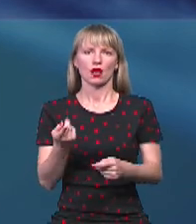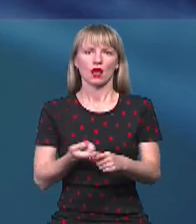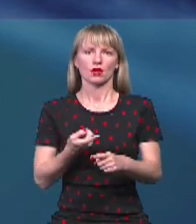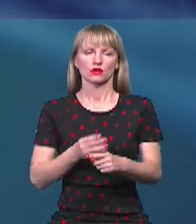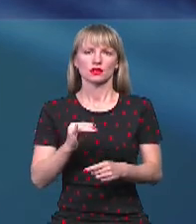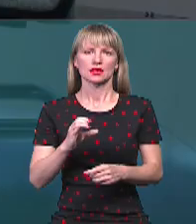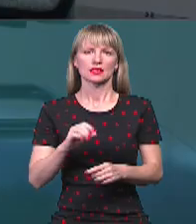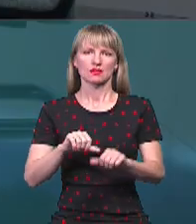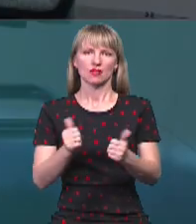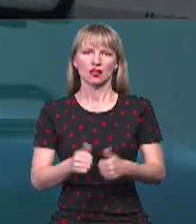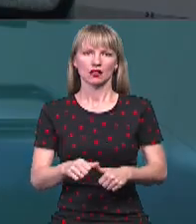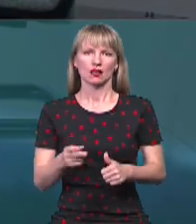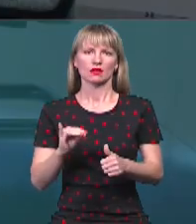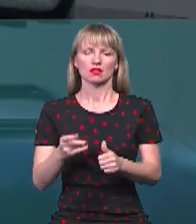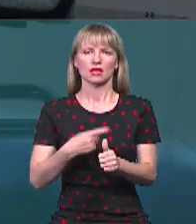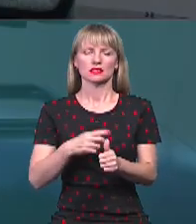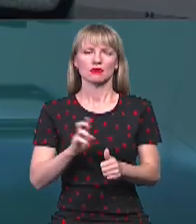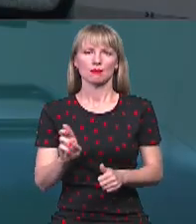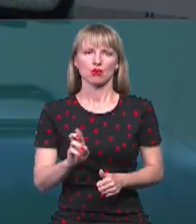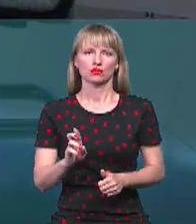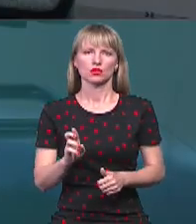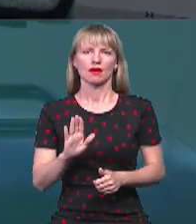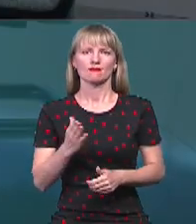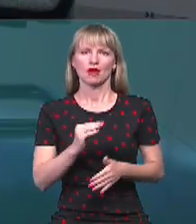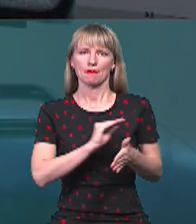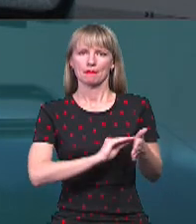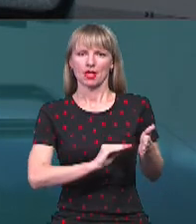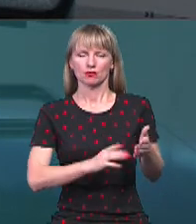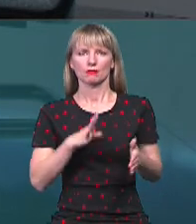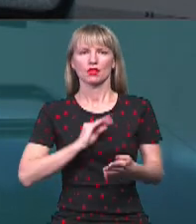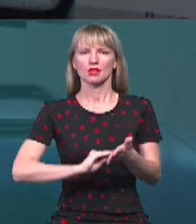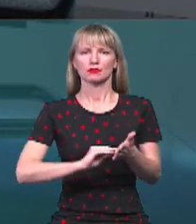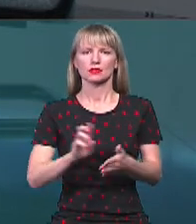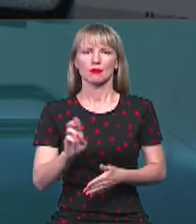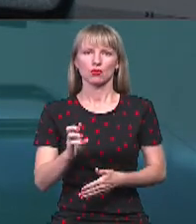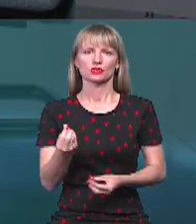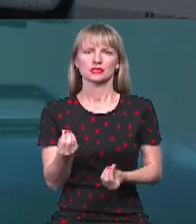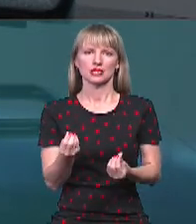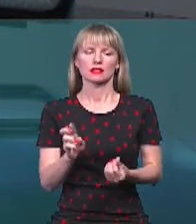свекла. Але называется борщем. Да. В меню это был борщ, да, действительно. И цена